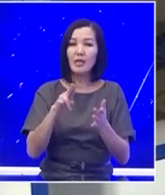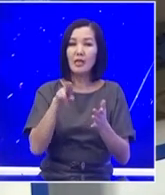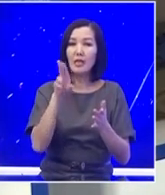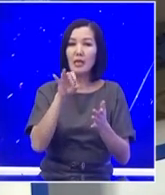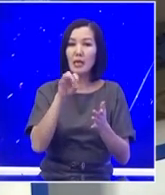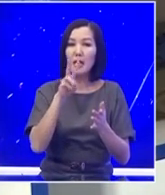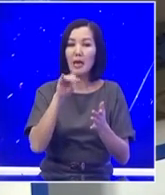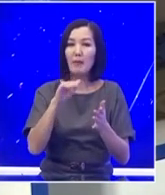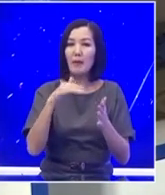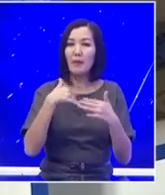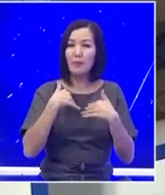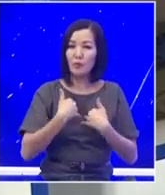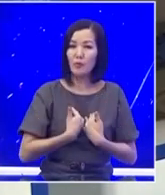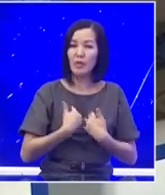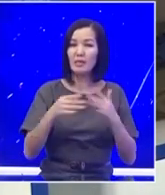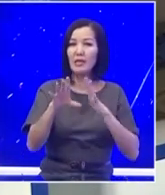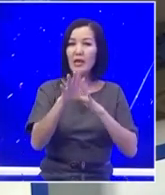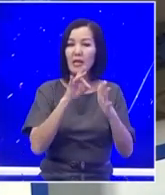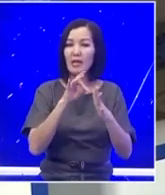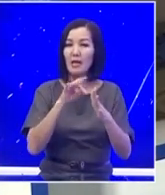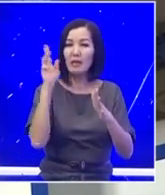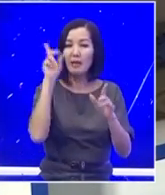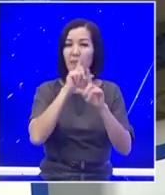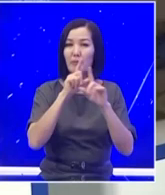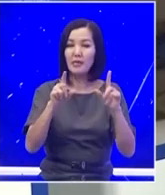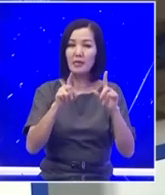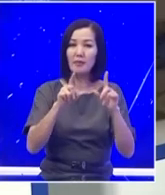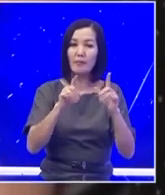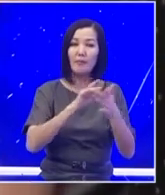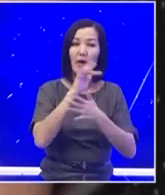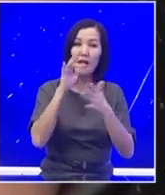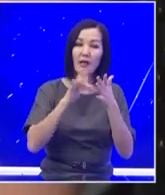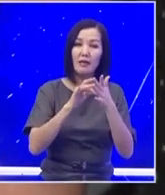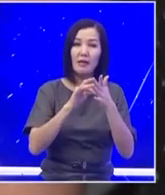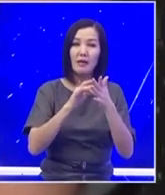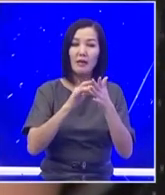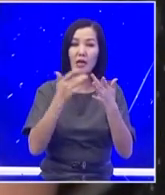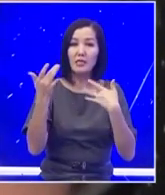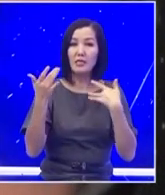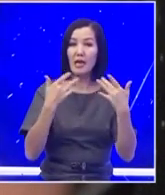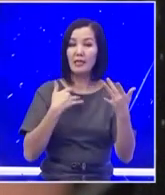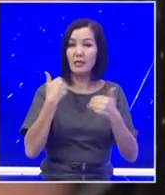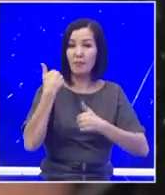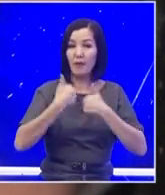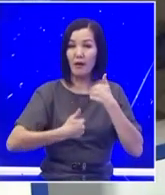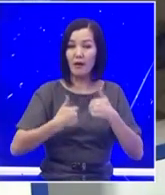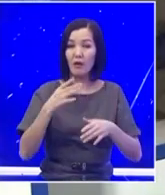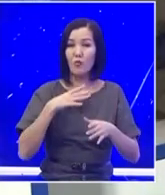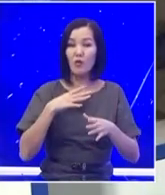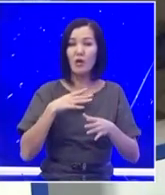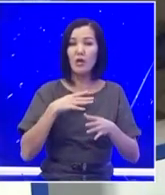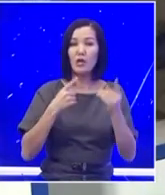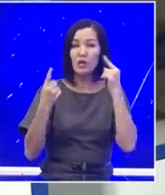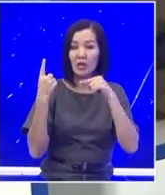драматургиясынан, прозасынан алынған мектеп аралық, жаңағы қалалық, сахналық шебер байқауы. Осы